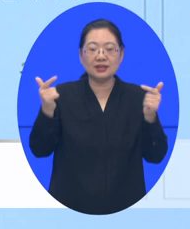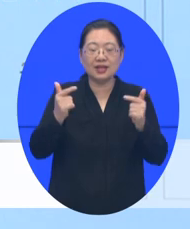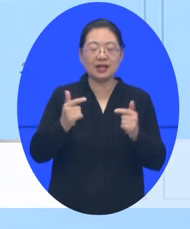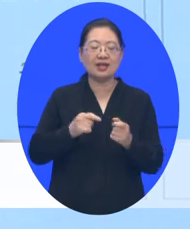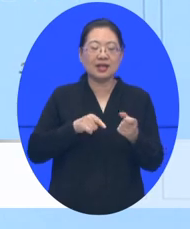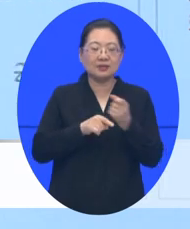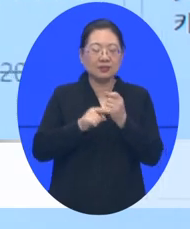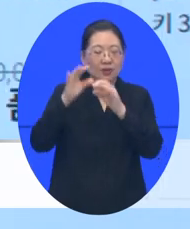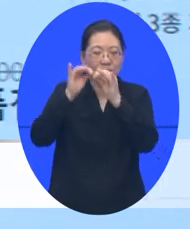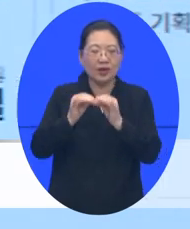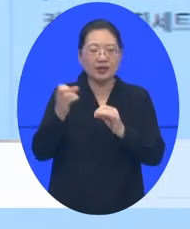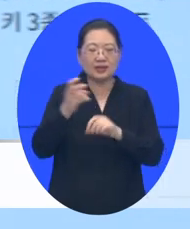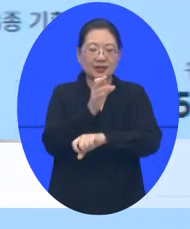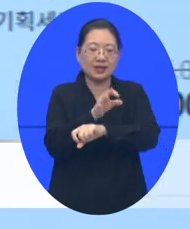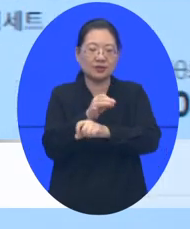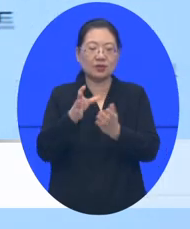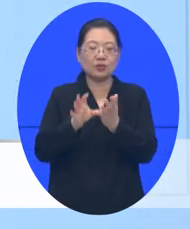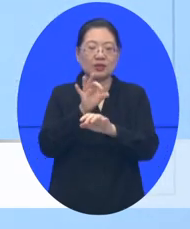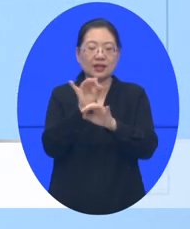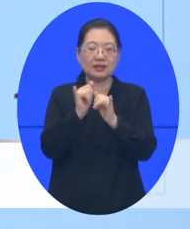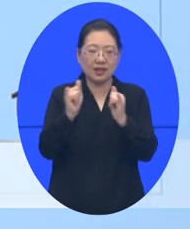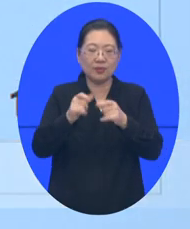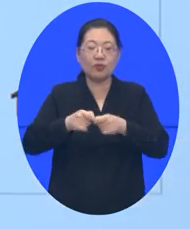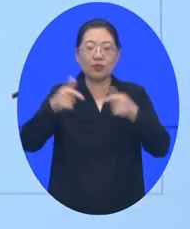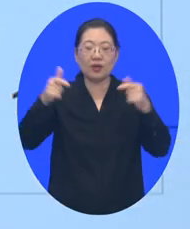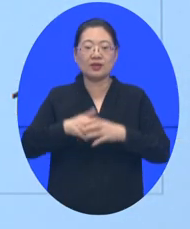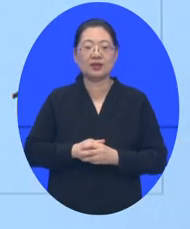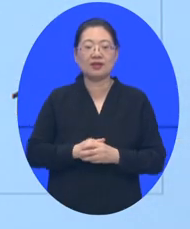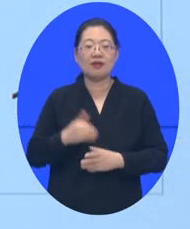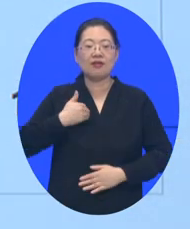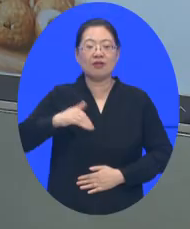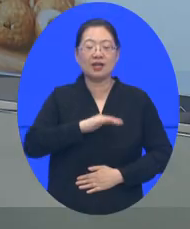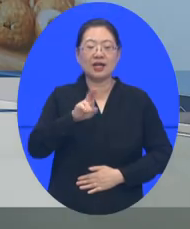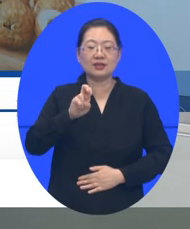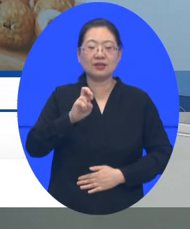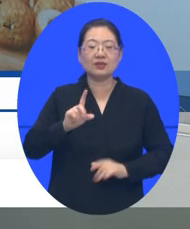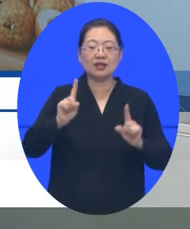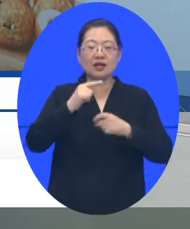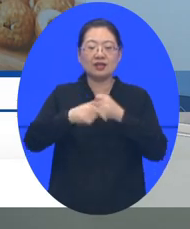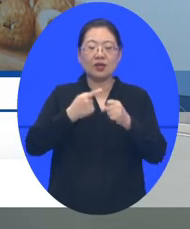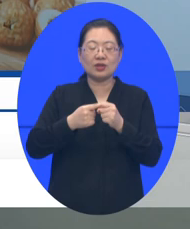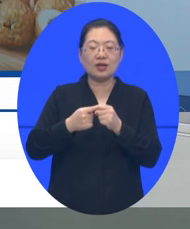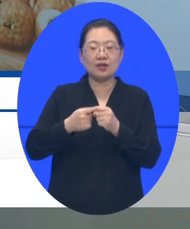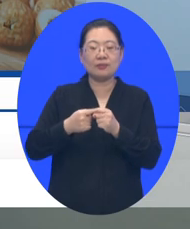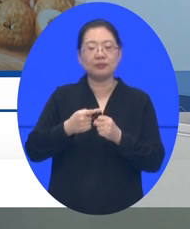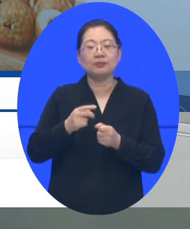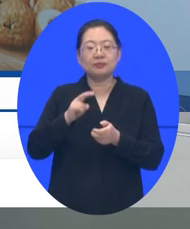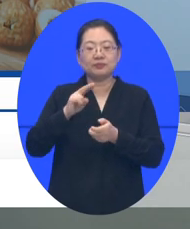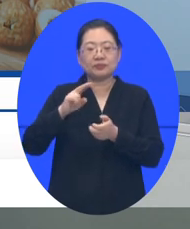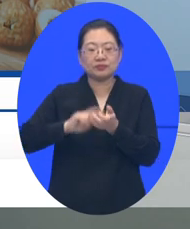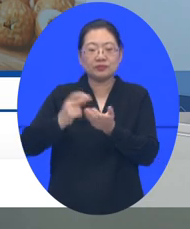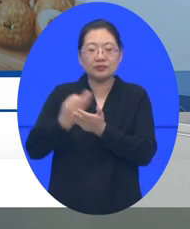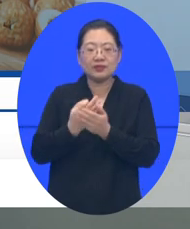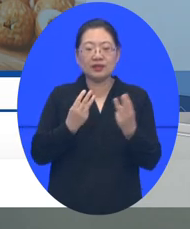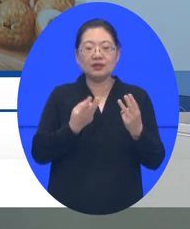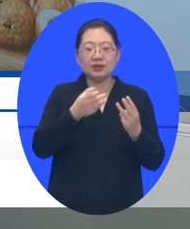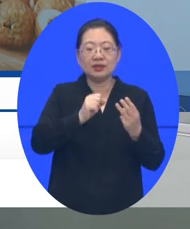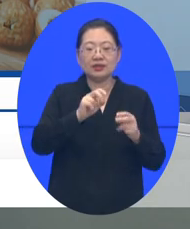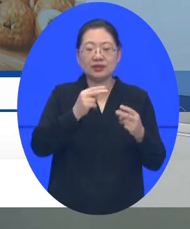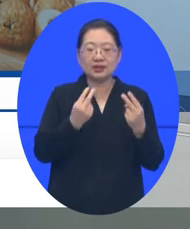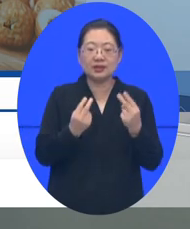아니라 의미에 공감하며 재구매하는 소비자들도 늘었습니다. 저희가 22년 연간 매출 3억